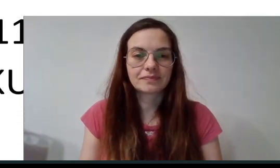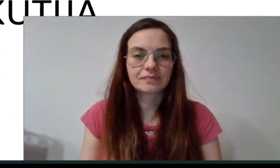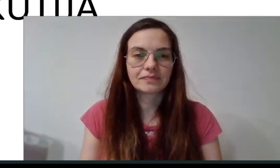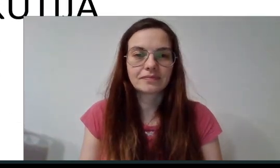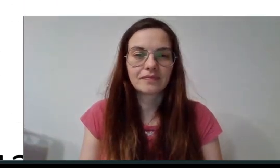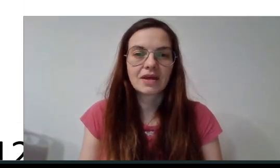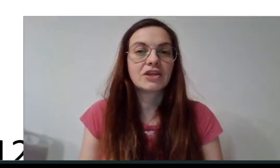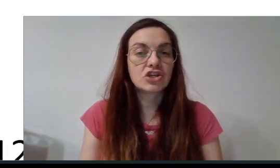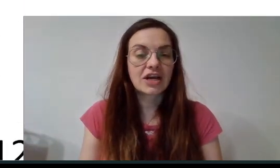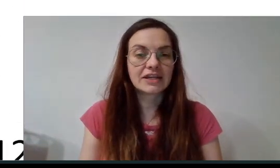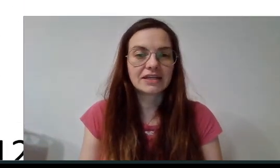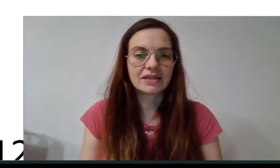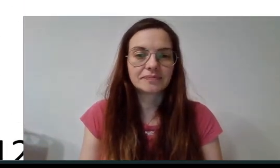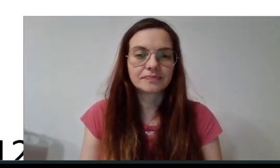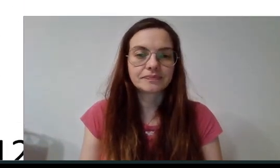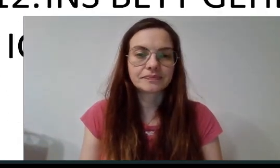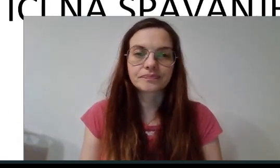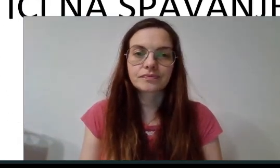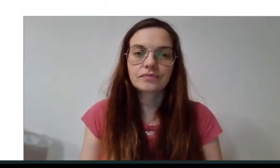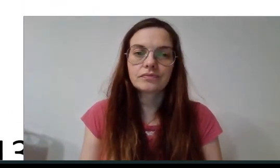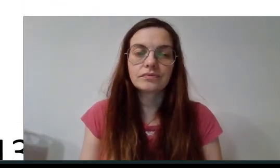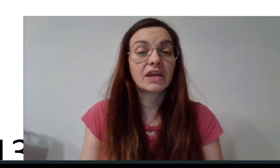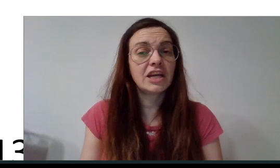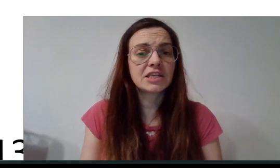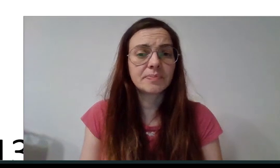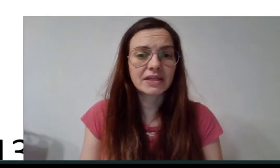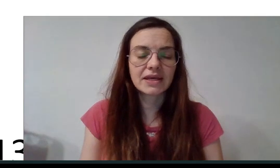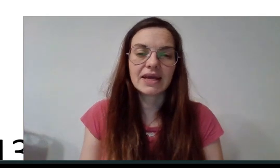Die Schachtel. Ins Bett gehen.